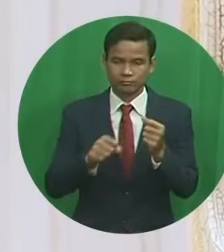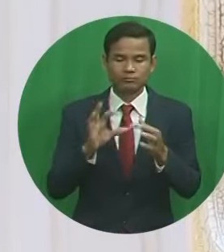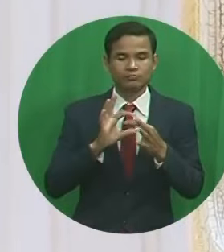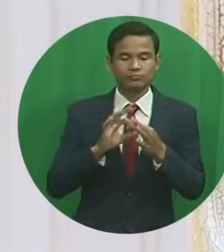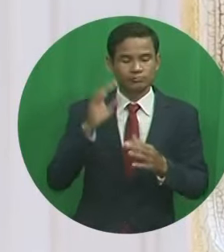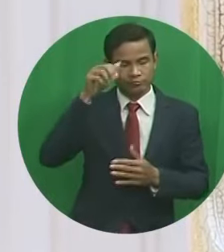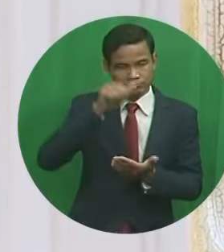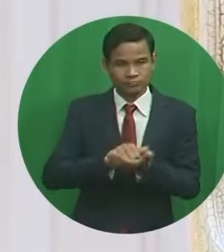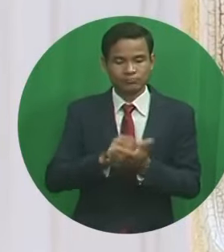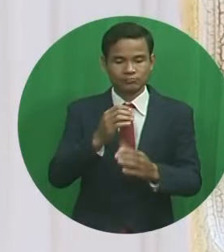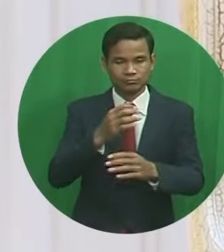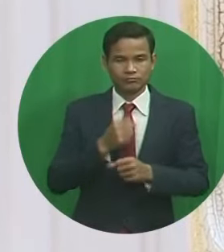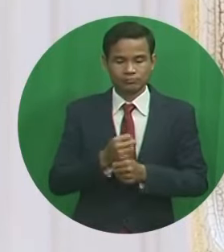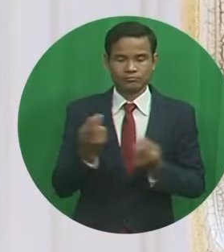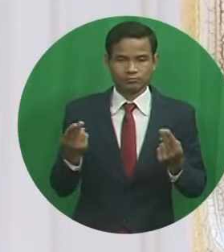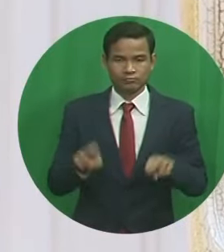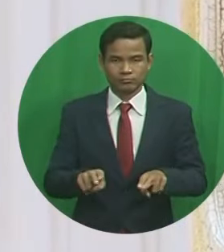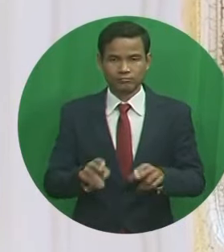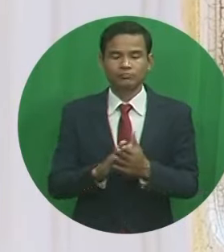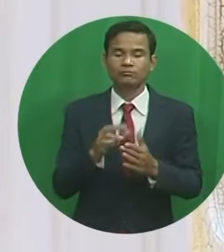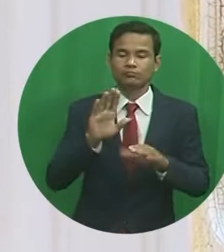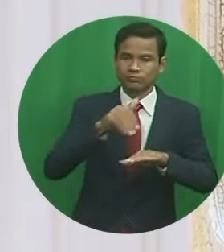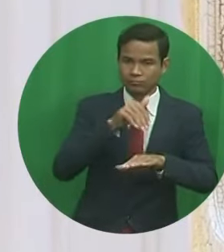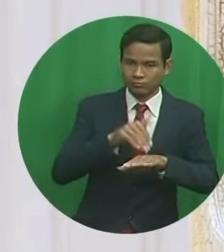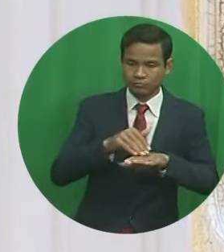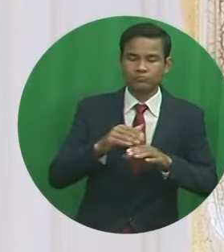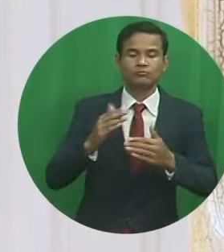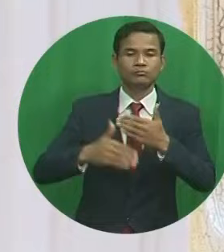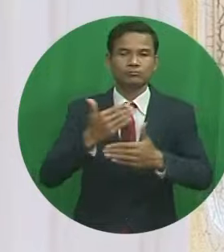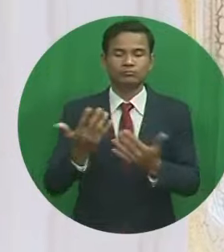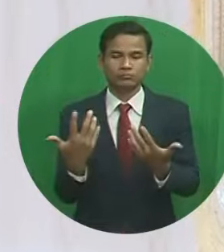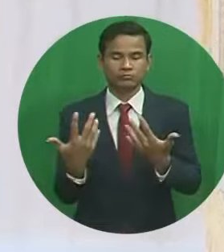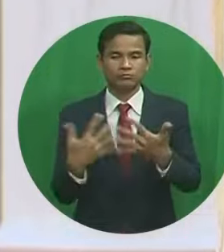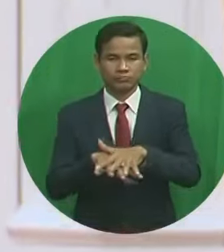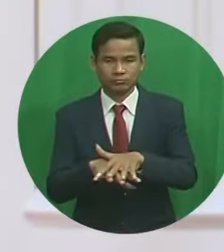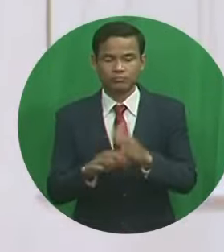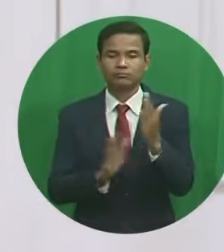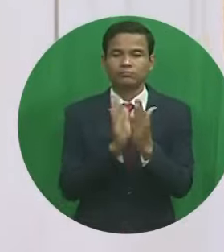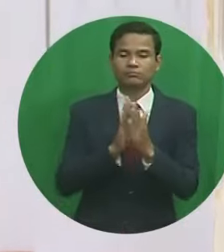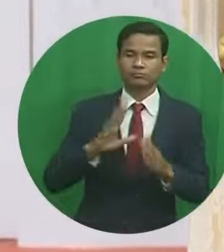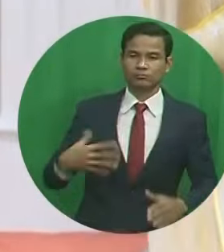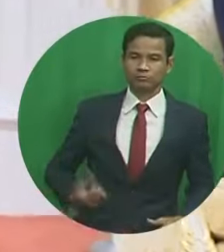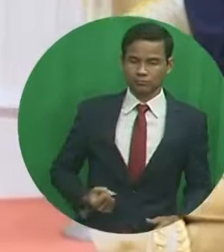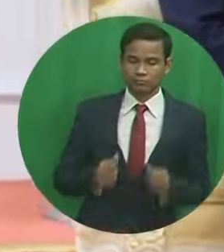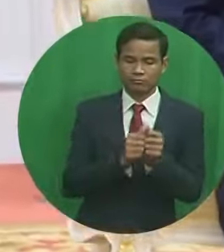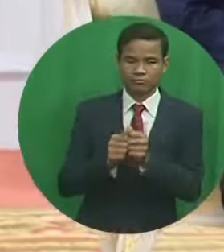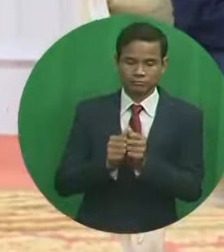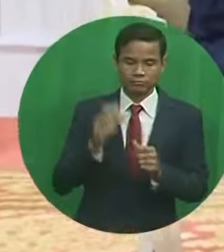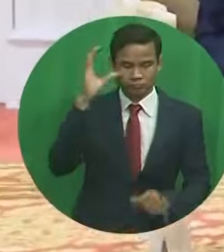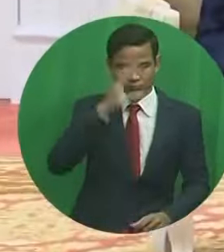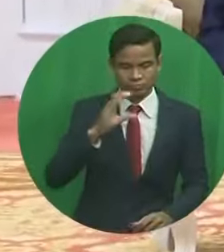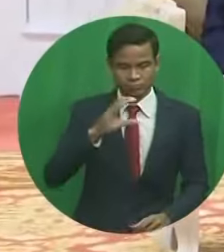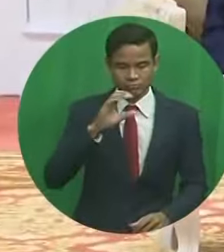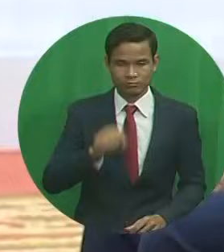ការសម្រេចបាននូវកិច្ចព្រមព្រៀងភាពជាដៃគូសេដ្ឋកិច្ចគ្រប់ជ្រុងជ្រោយរវាងព្រះរាជាណាចក្រកម្ពុជានិងអេមីរ៉ាត